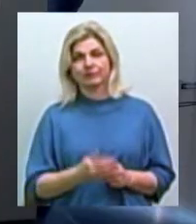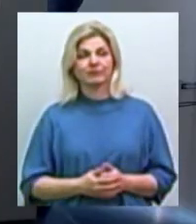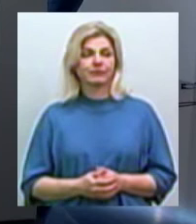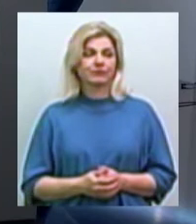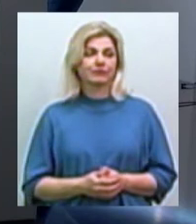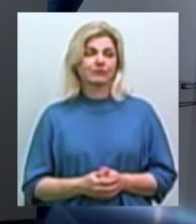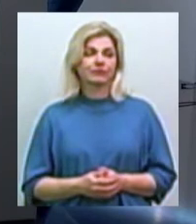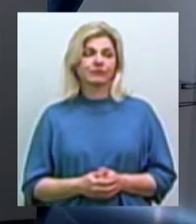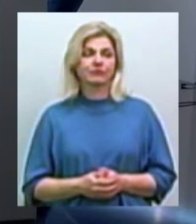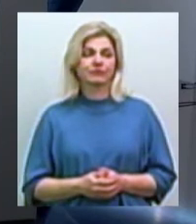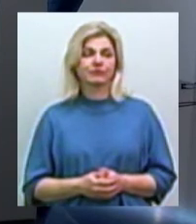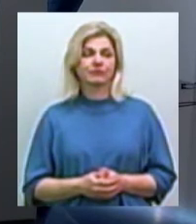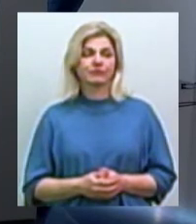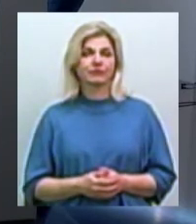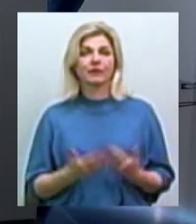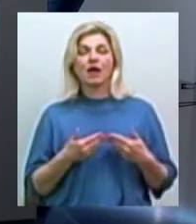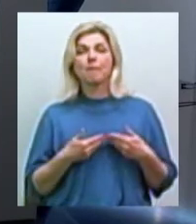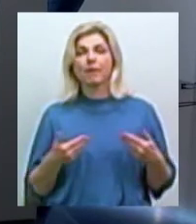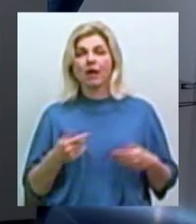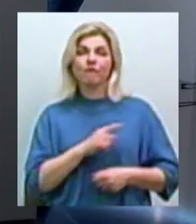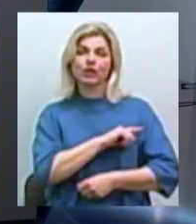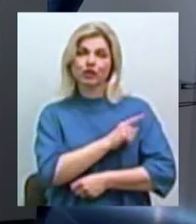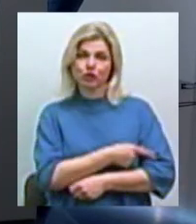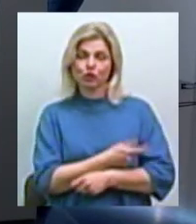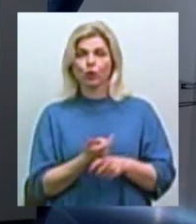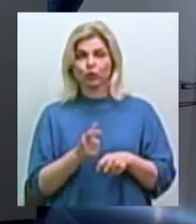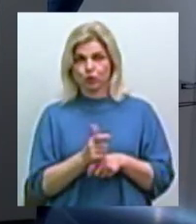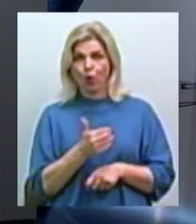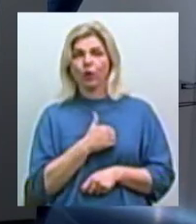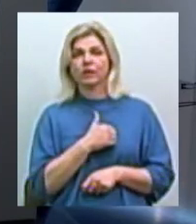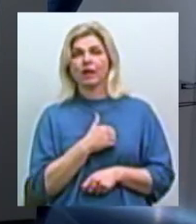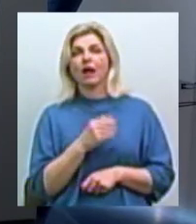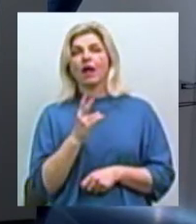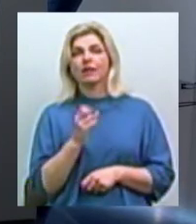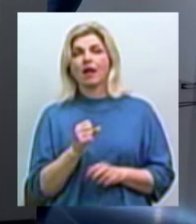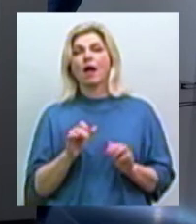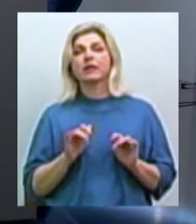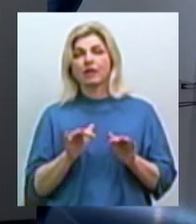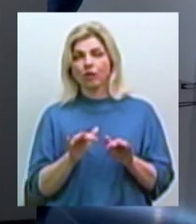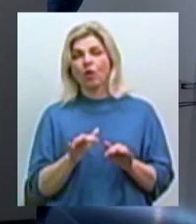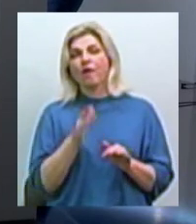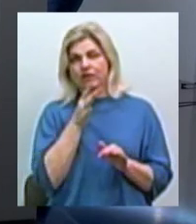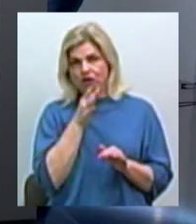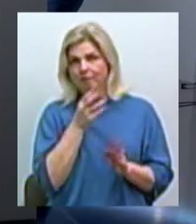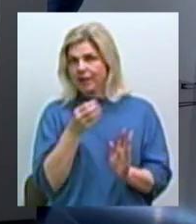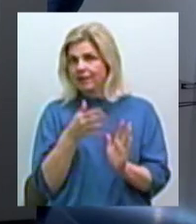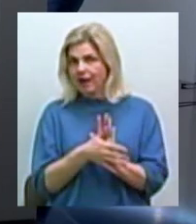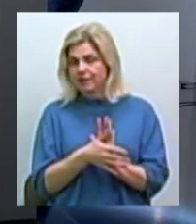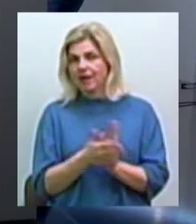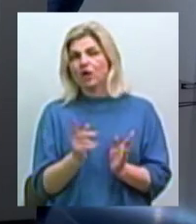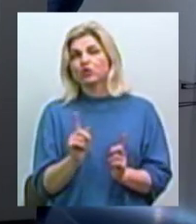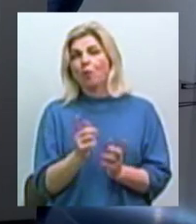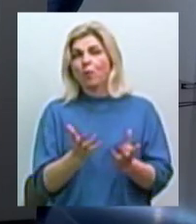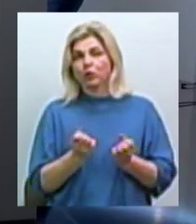Ми навіть фізично, якби дуже хотіли, на певну дію йде певний час. Наприклад, щоб